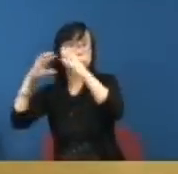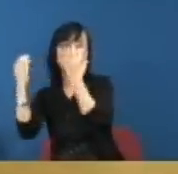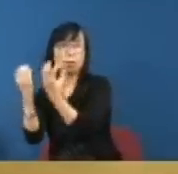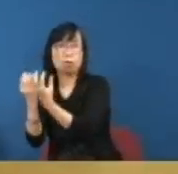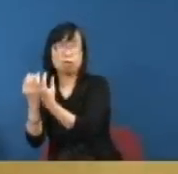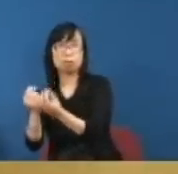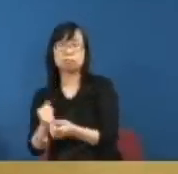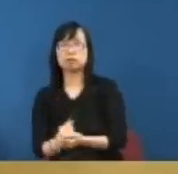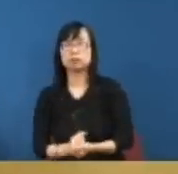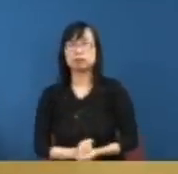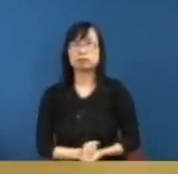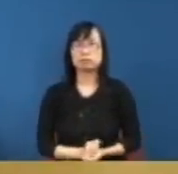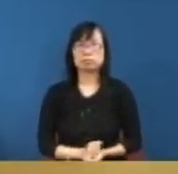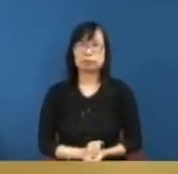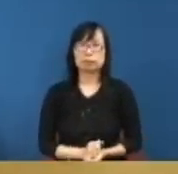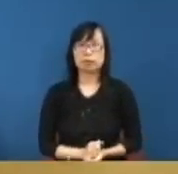個屎坑那裡